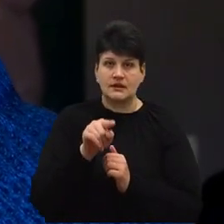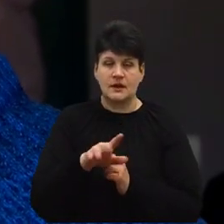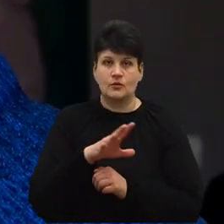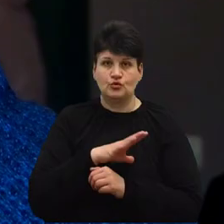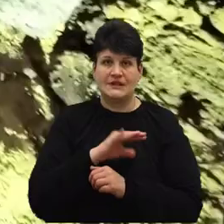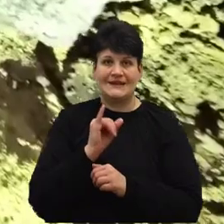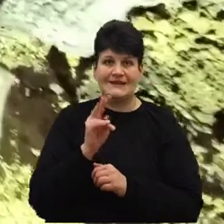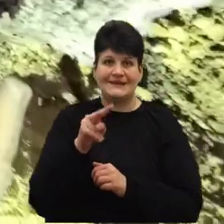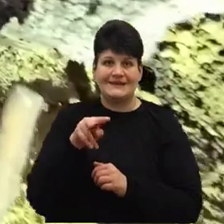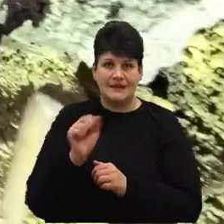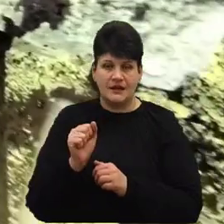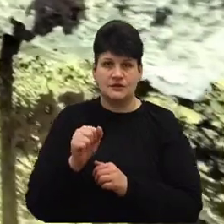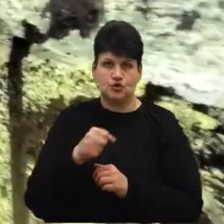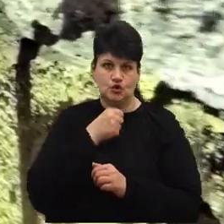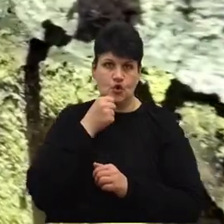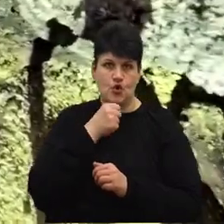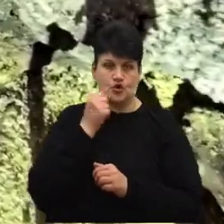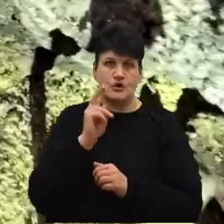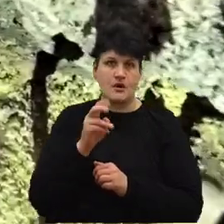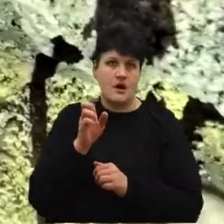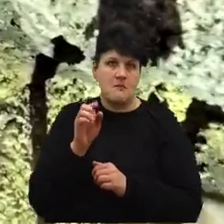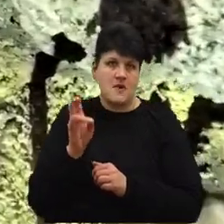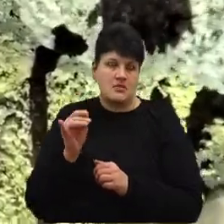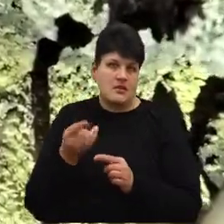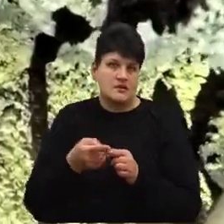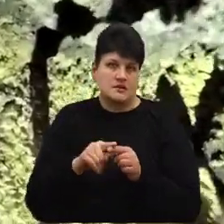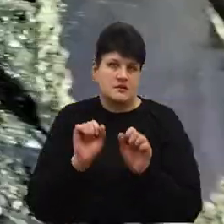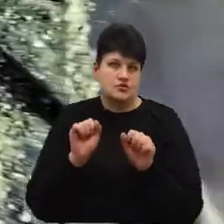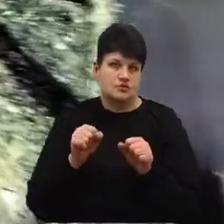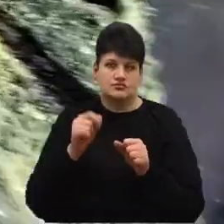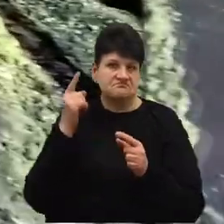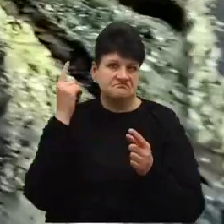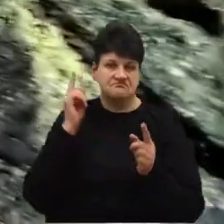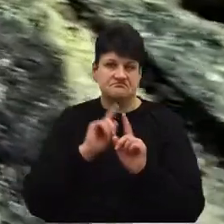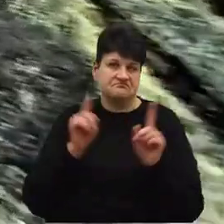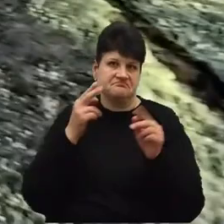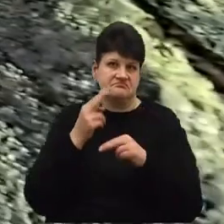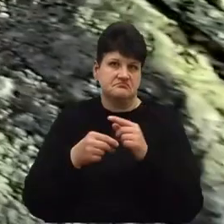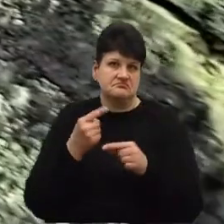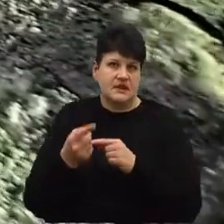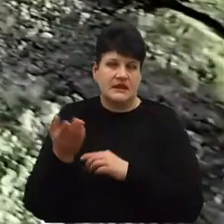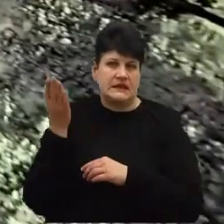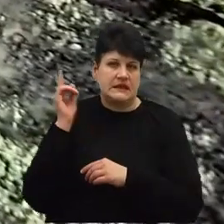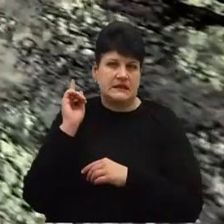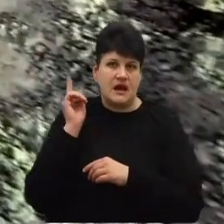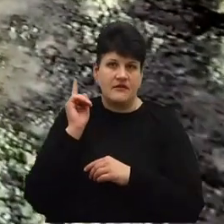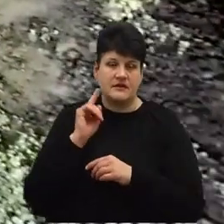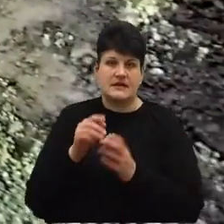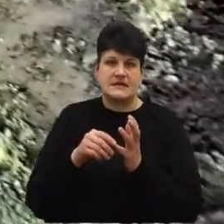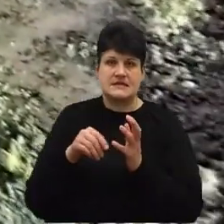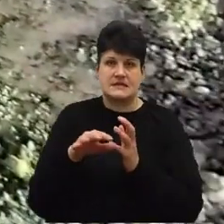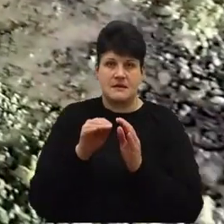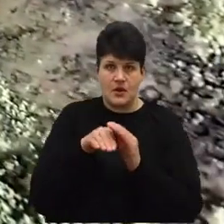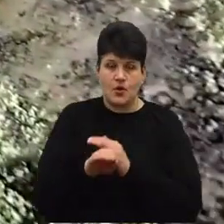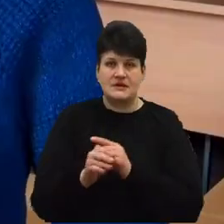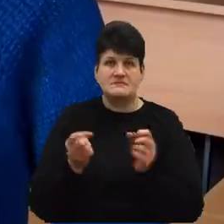кабана, каже Михайло Сухацький. Розповідає, це міг бути ритуальний обряд давніх землеробів трипільської культури, які спеціально заховали фігурки у віддаленій